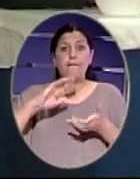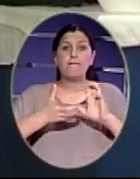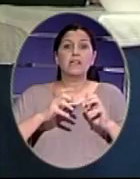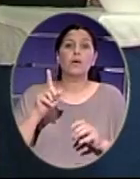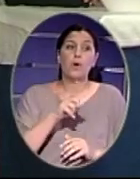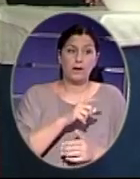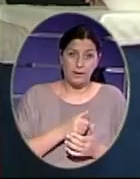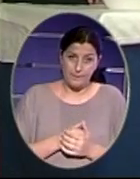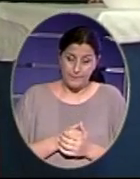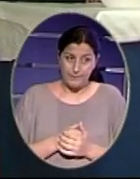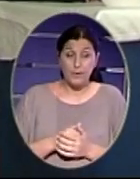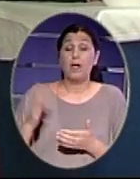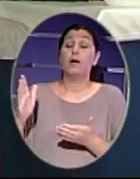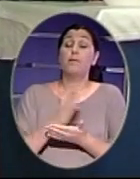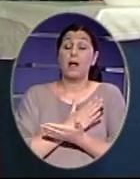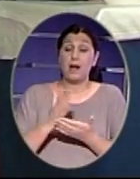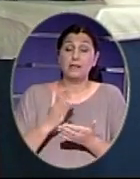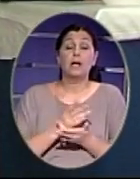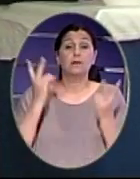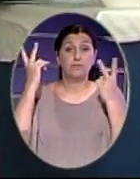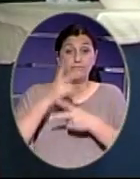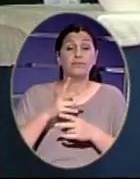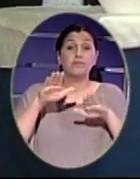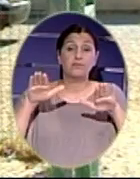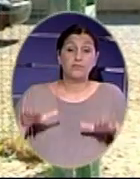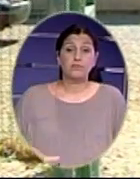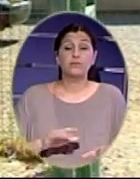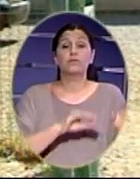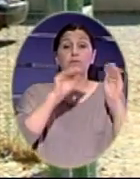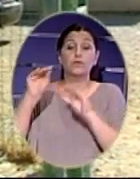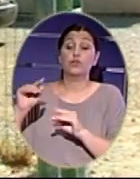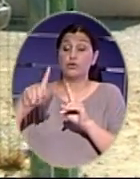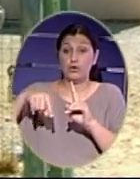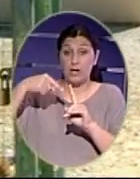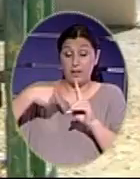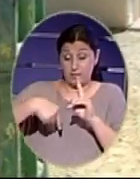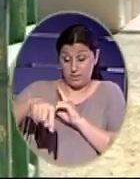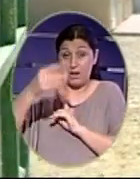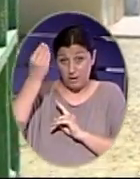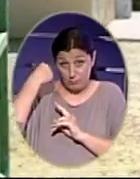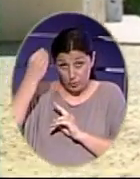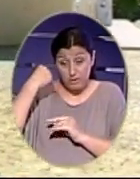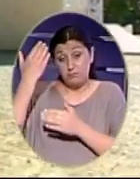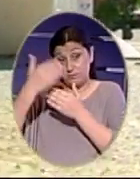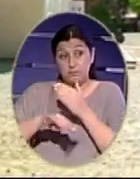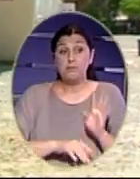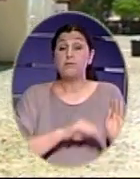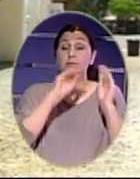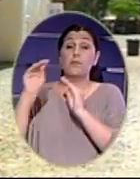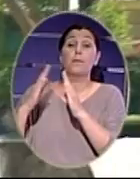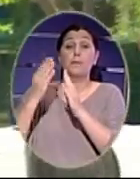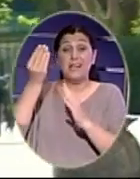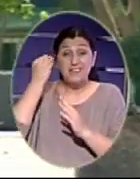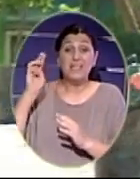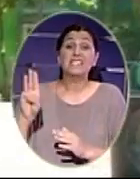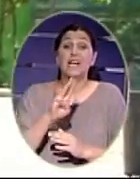אל-נעם. בעקבות החלטת הרשות להסדרת ההתיישבות הבדואים להעתיק בסוף שנת הלימודים הנוכחית את בית הספר הזה לאזור